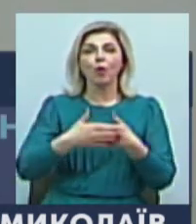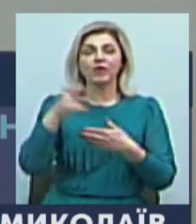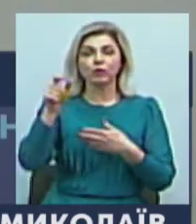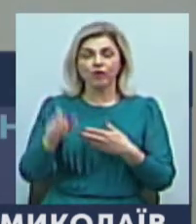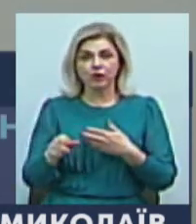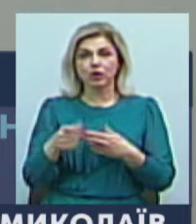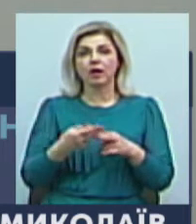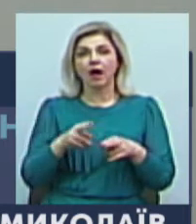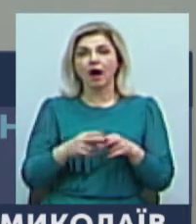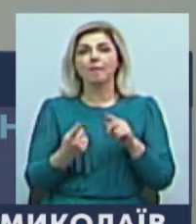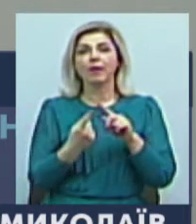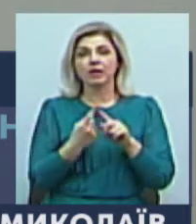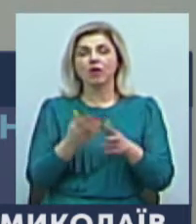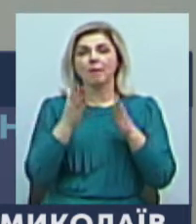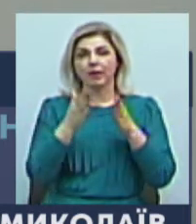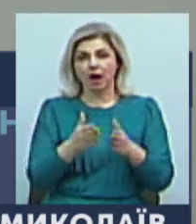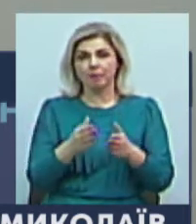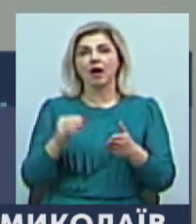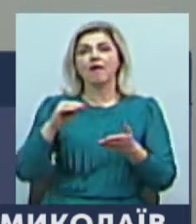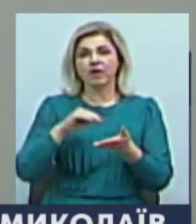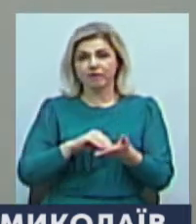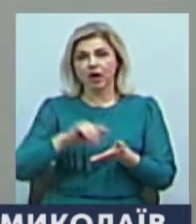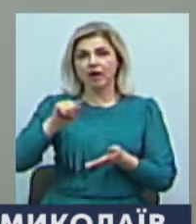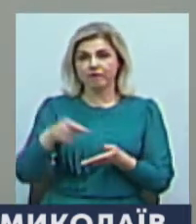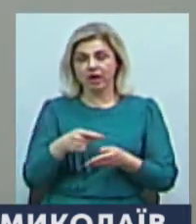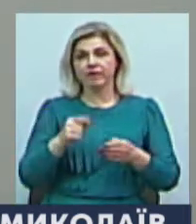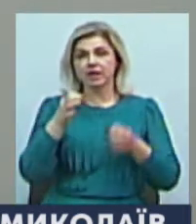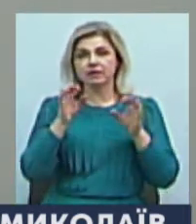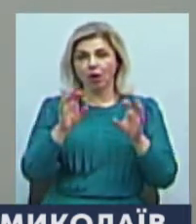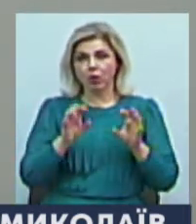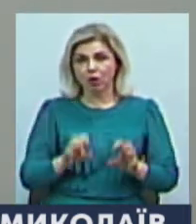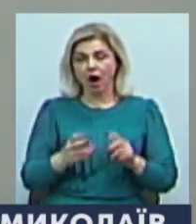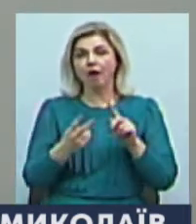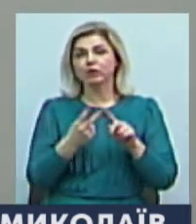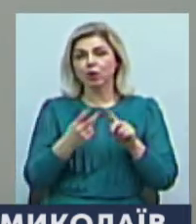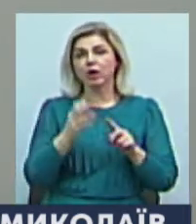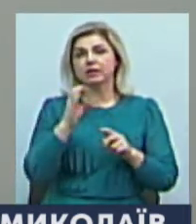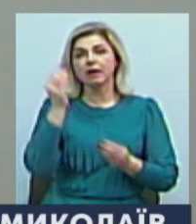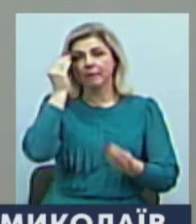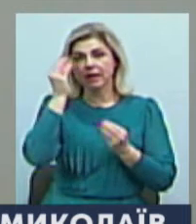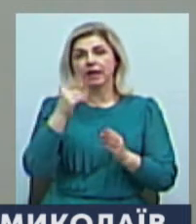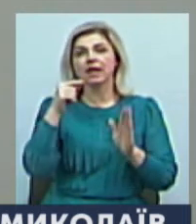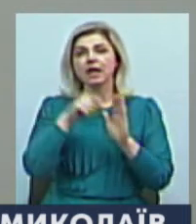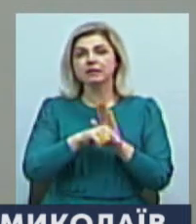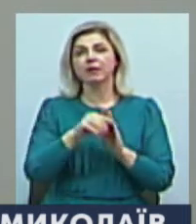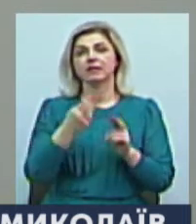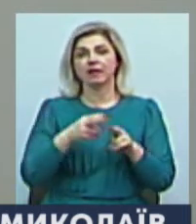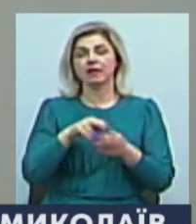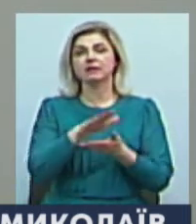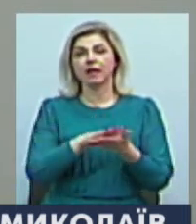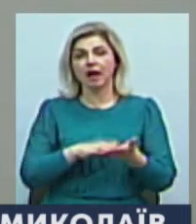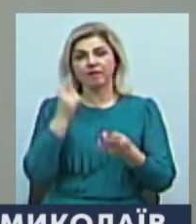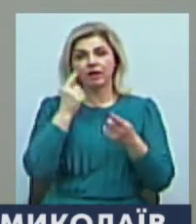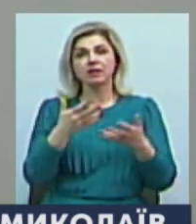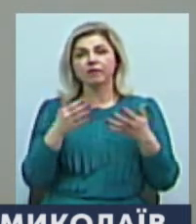ну, по-перше, прямо передбачена вимогами діючого законодавства, а по-друге, з огляду на зміст цієї заяви, ну, не зрозуміло, що